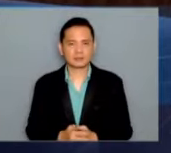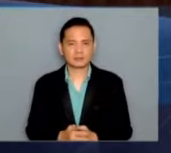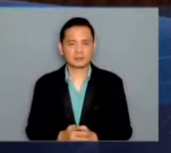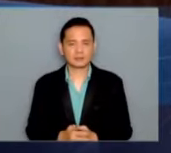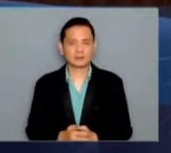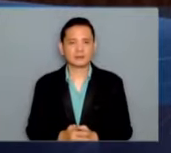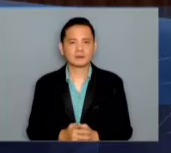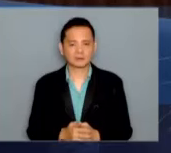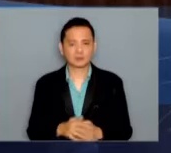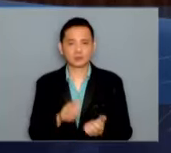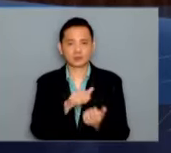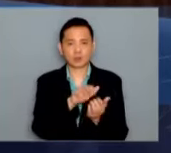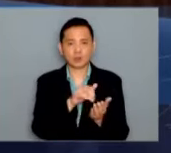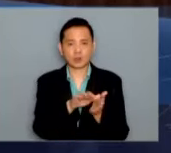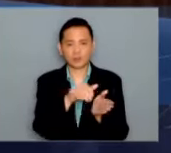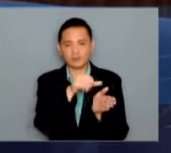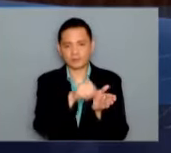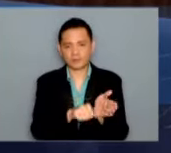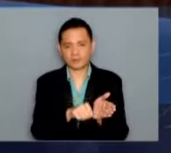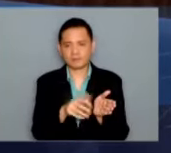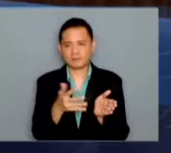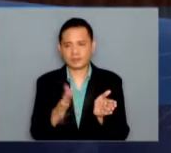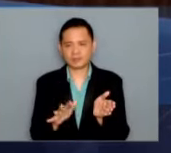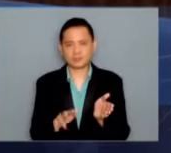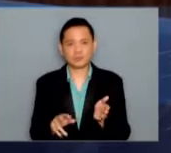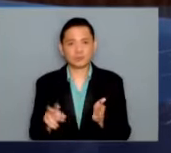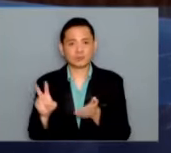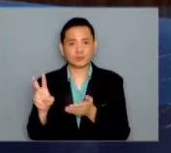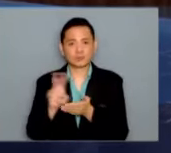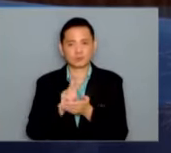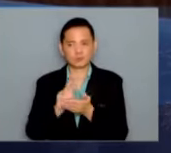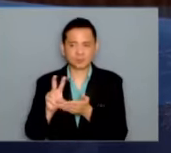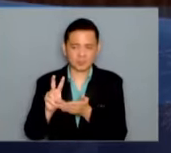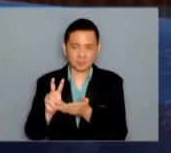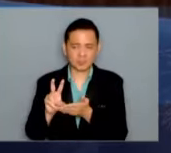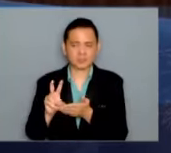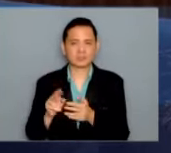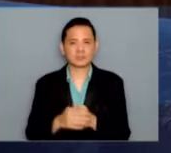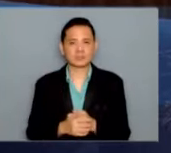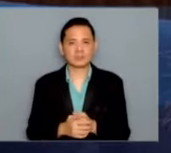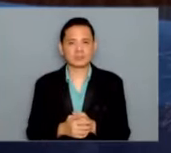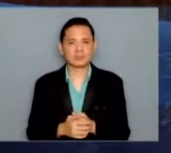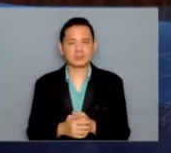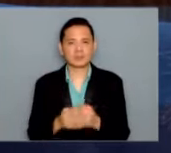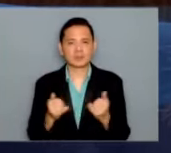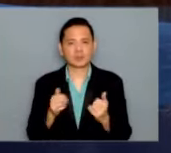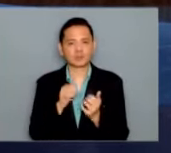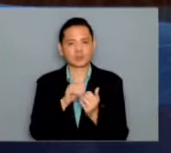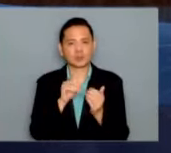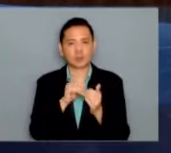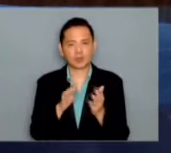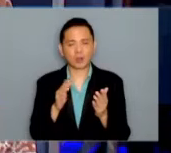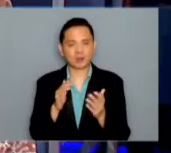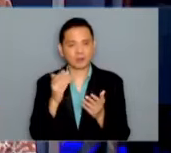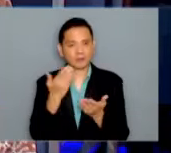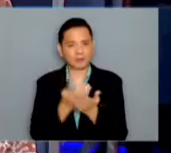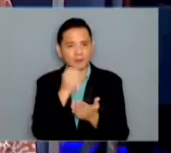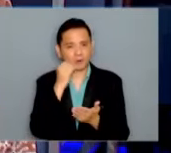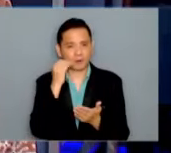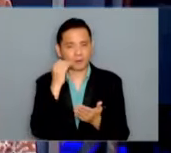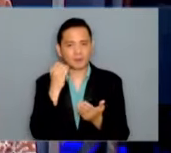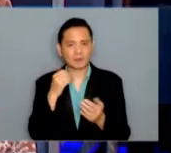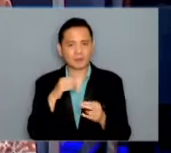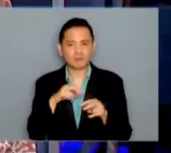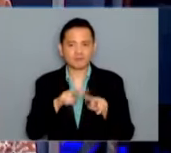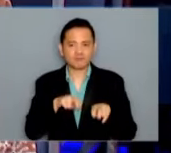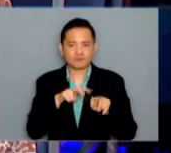siya, inoperahan siya ng mga 2 weeks na wala siya sa amin. And then he came back to us na maganda na, tumatakbo na siya. And